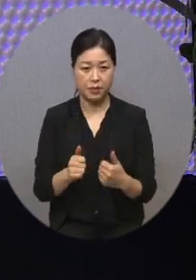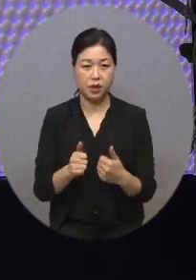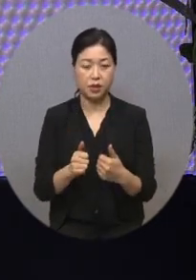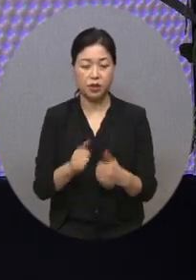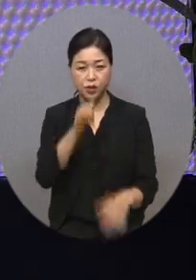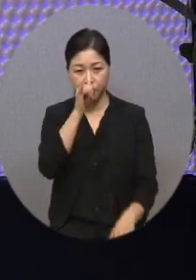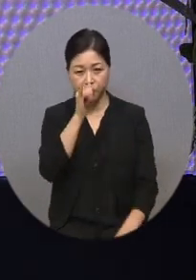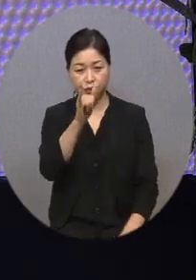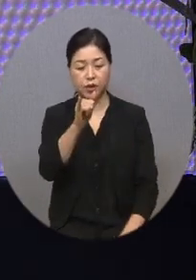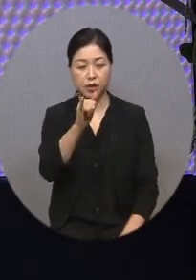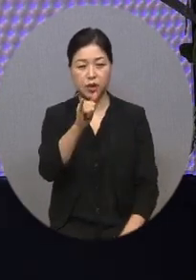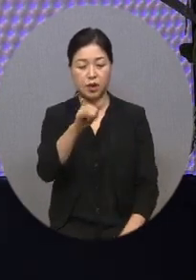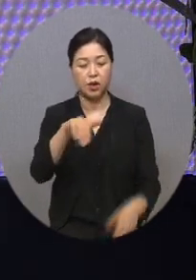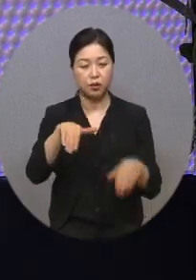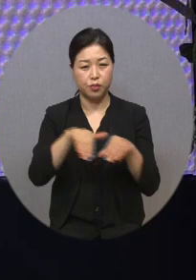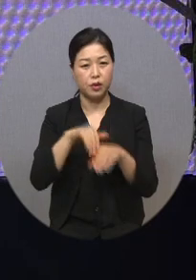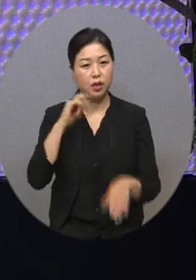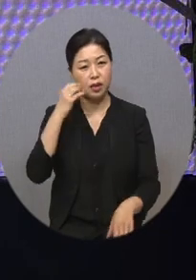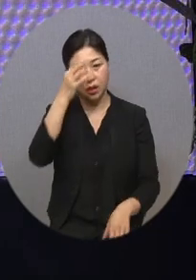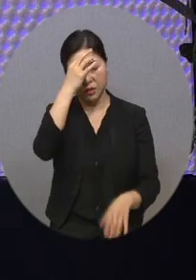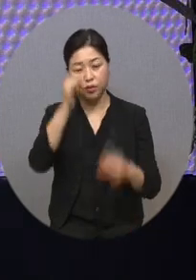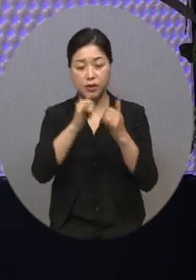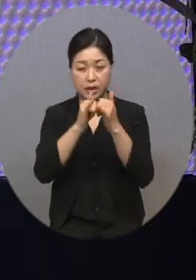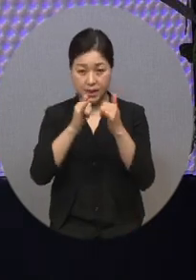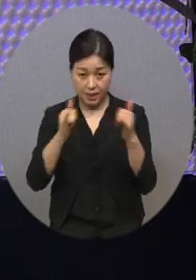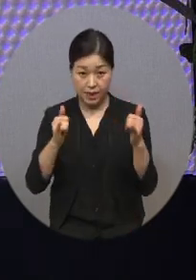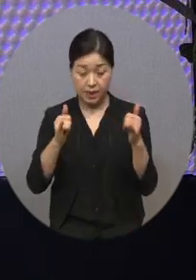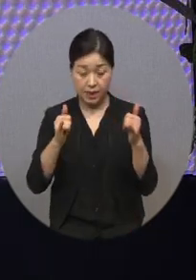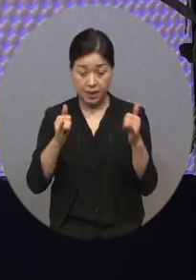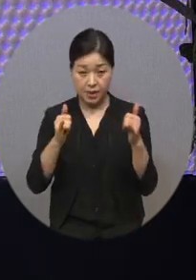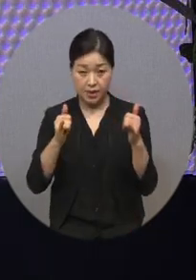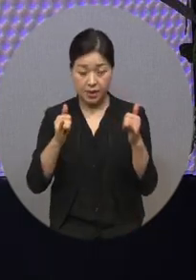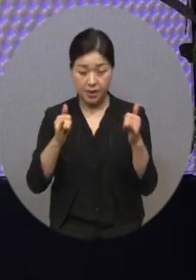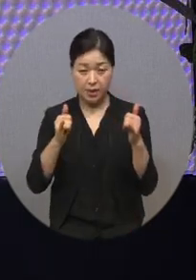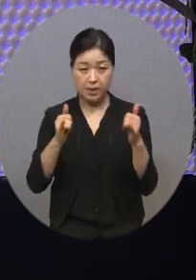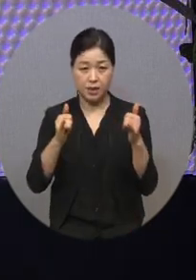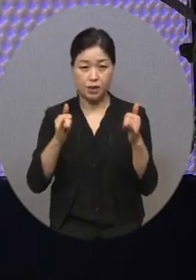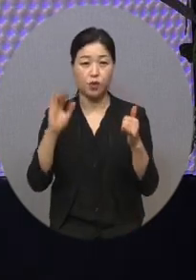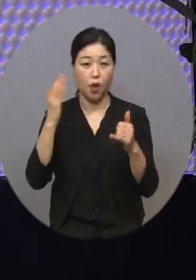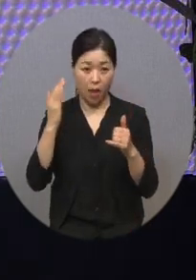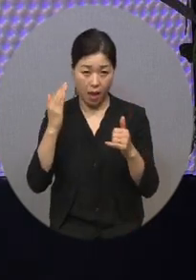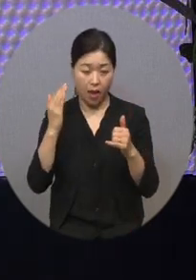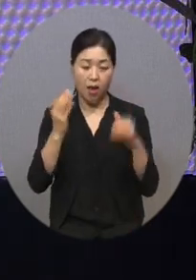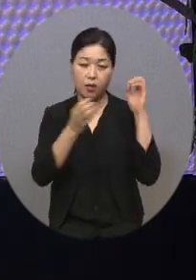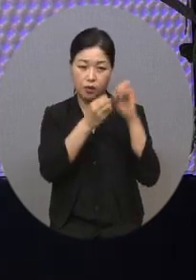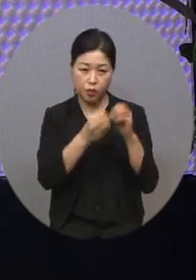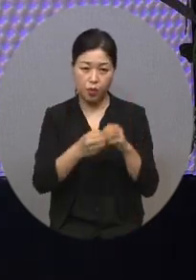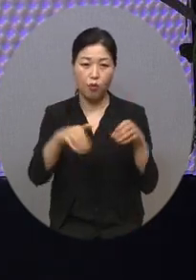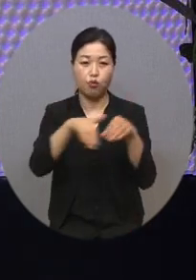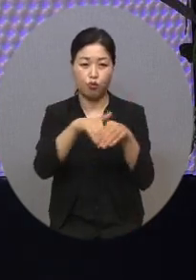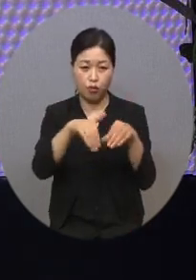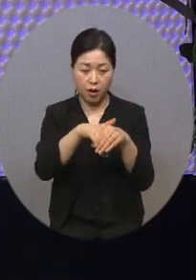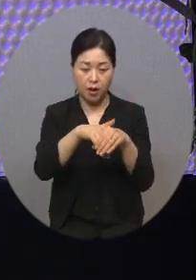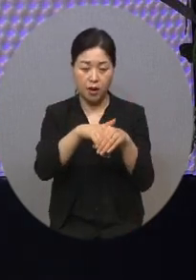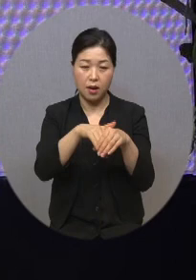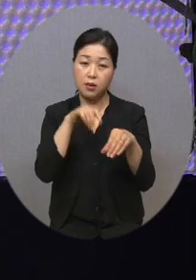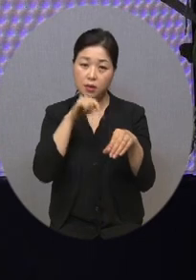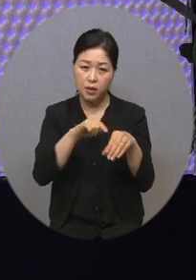더 훌륭한 그 문화예술인이 되어서 정말 우리의 전통 문화, 우리의